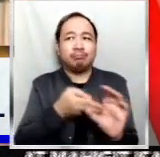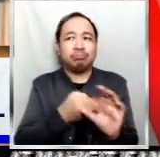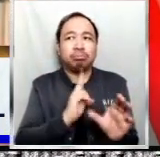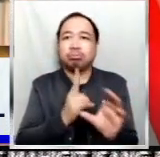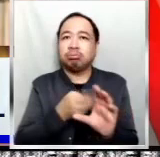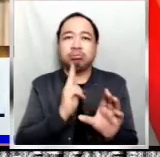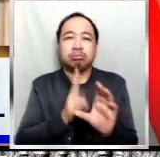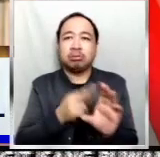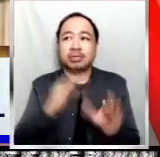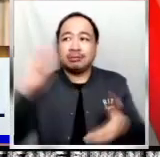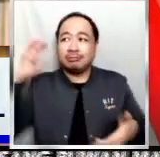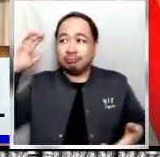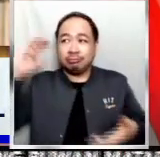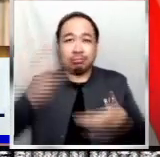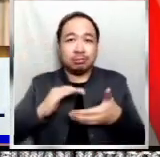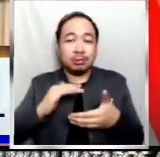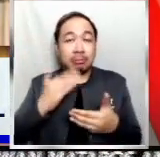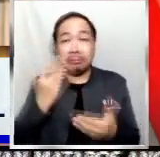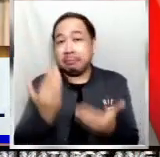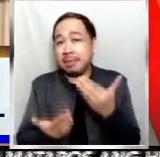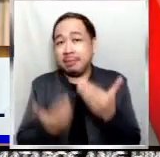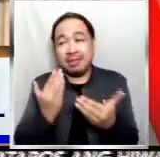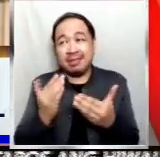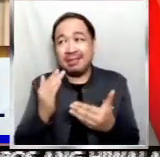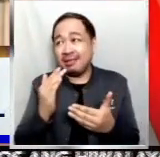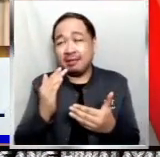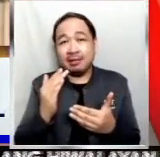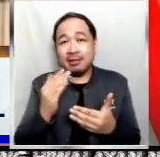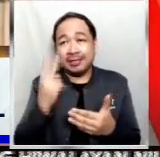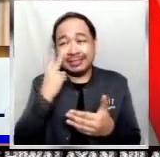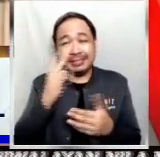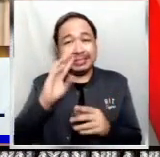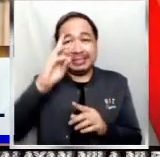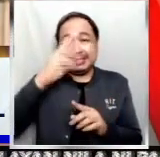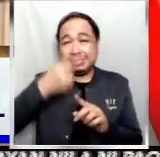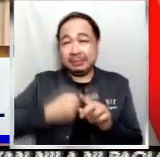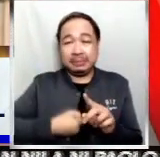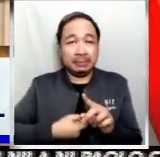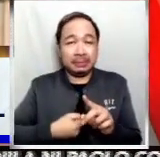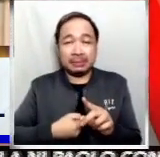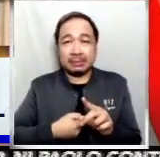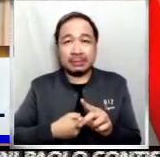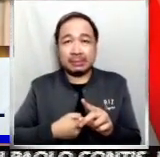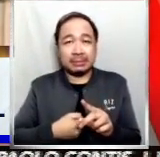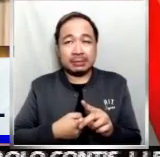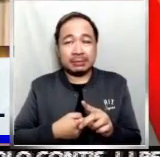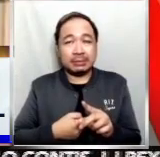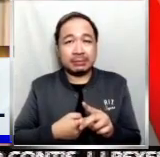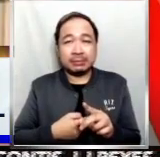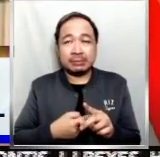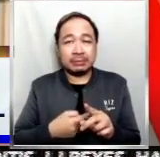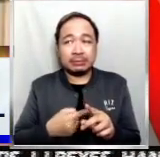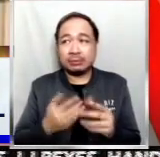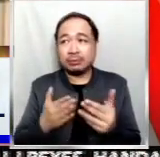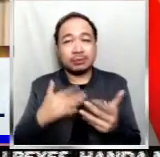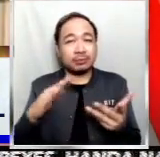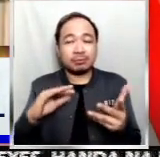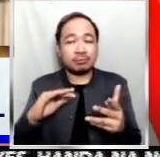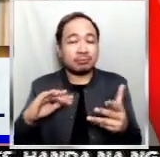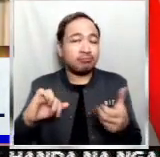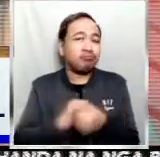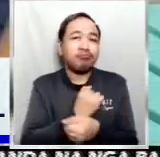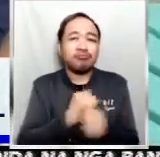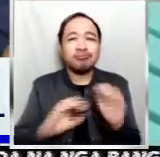baka in the next, after mga around 6 months, baka halos maubusan na tayo talaga ng